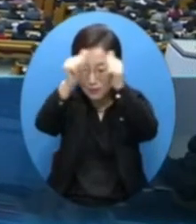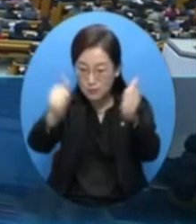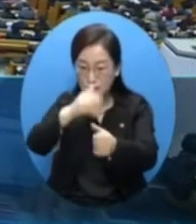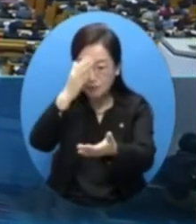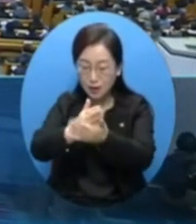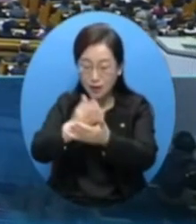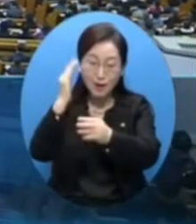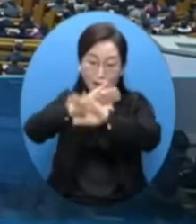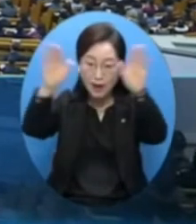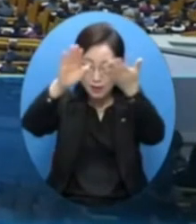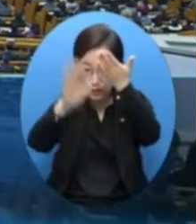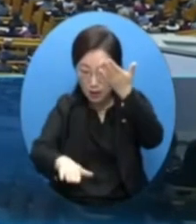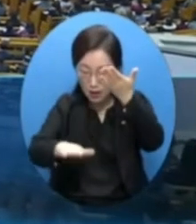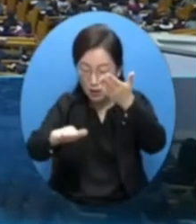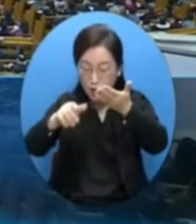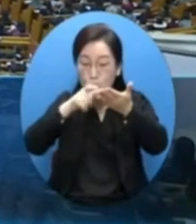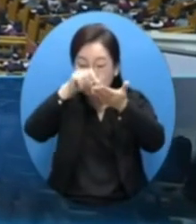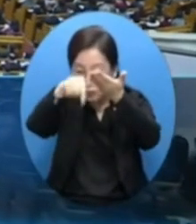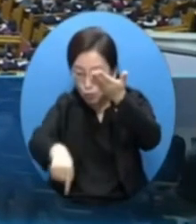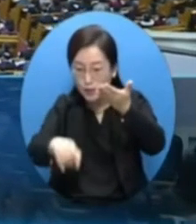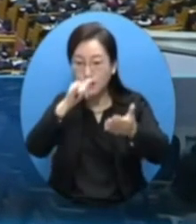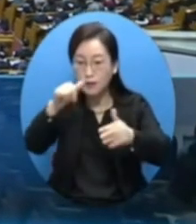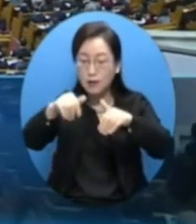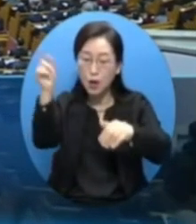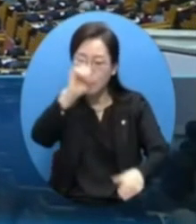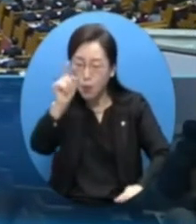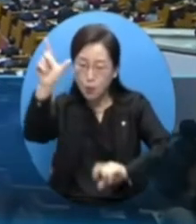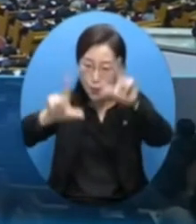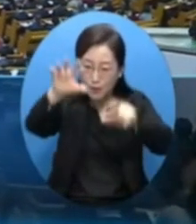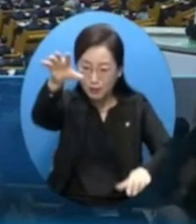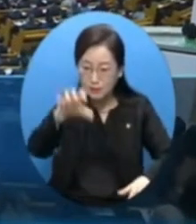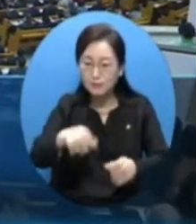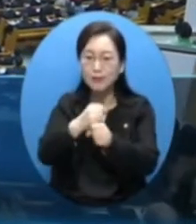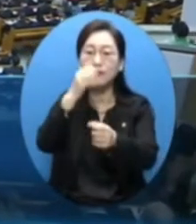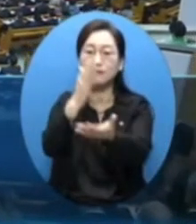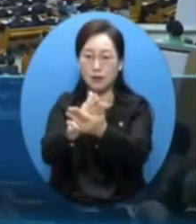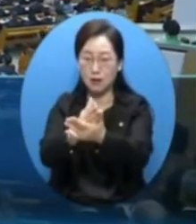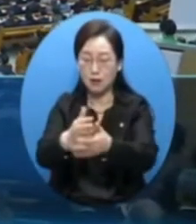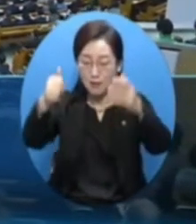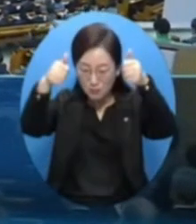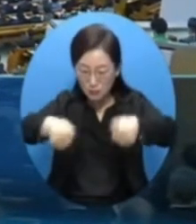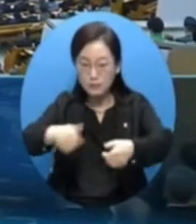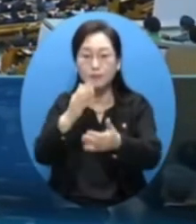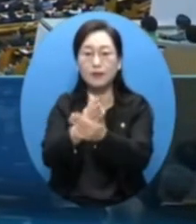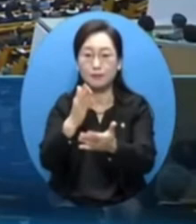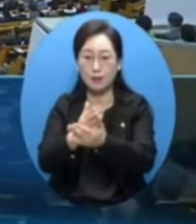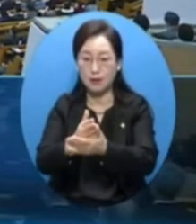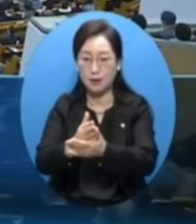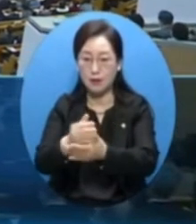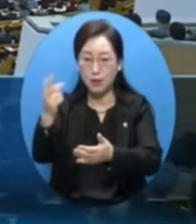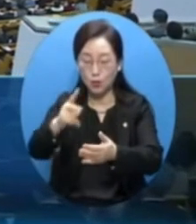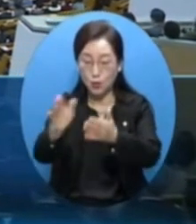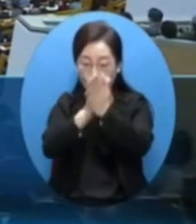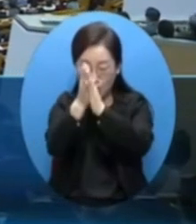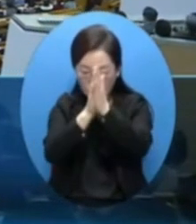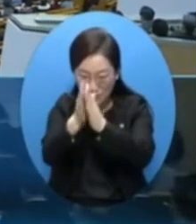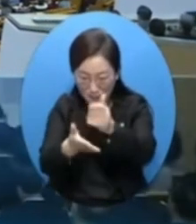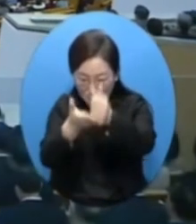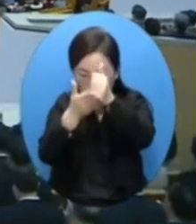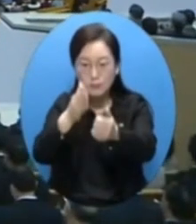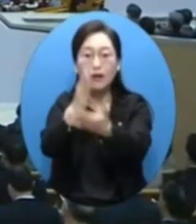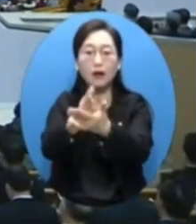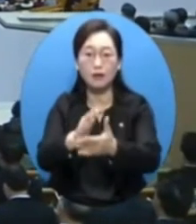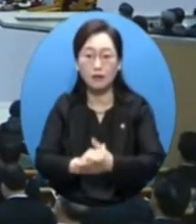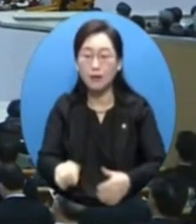아래로 땅에 있는 것이나 땅 아래 물속에 있는 것에 어떤 형으로 만들지 말며 그것들에게 전하지 말며 그것들을 섬기지 말라